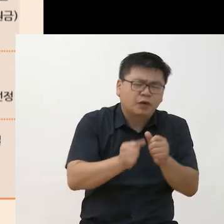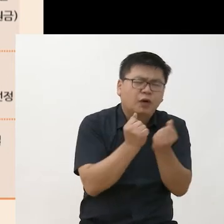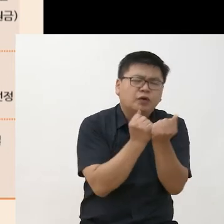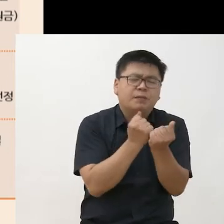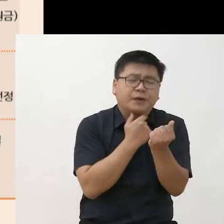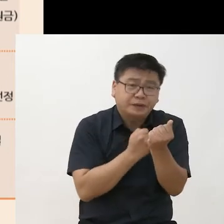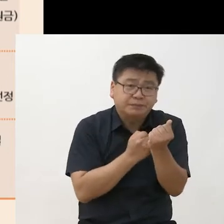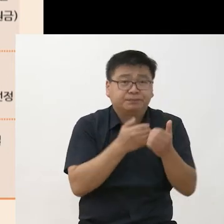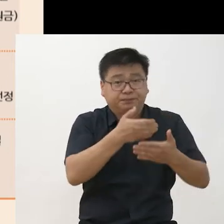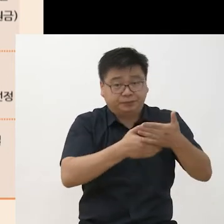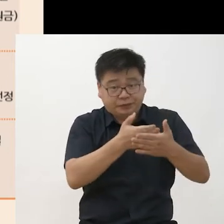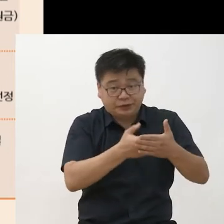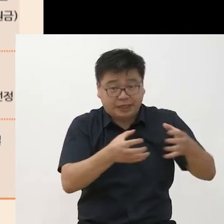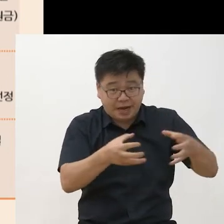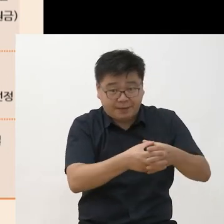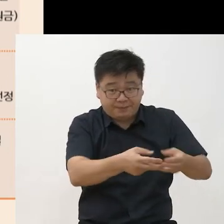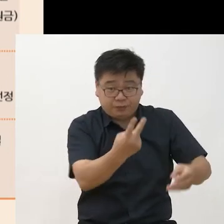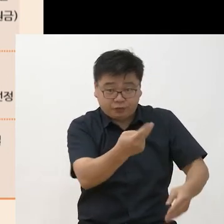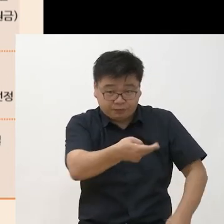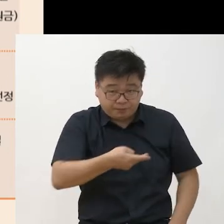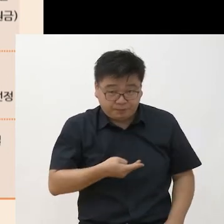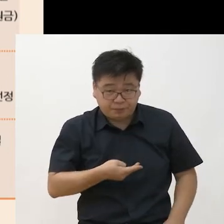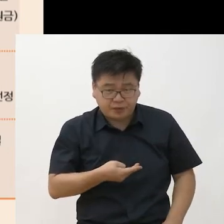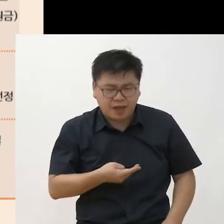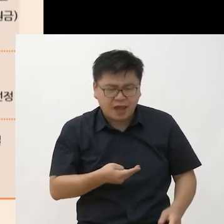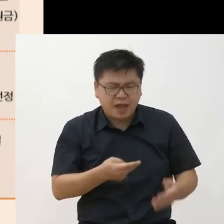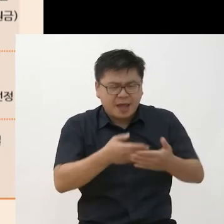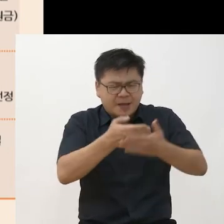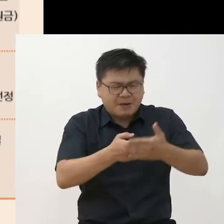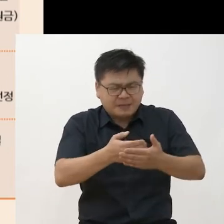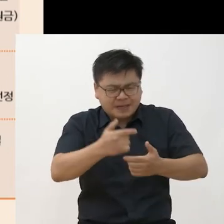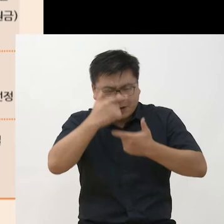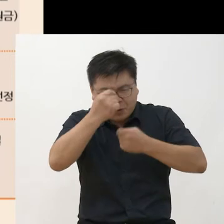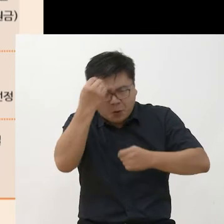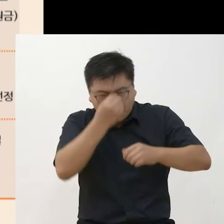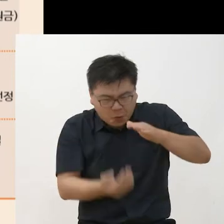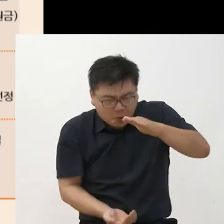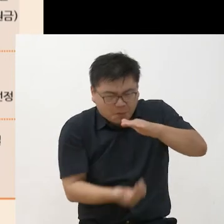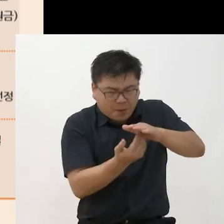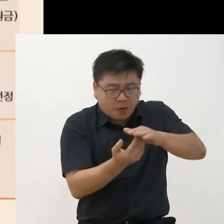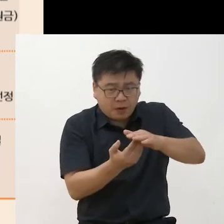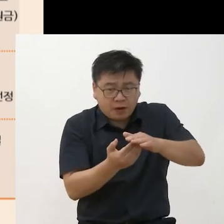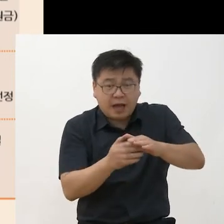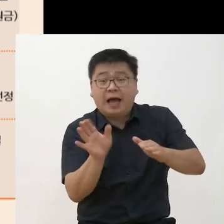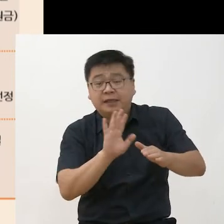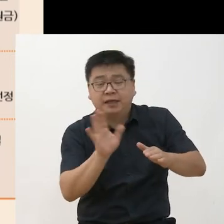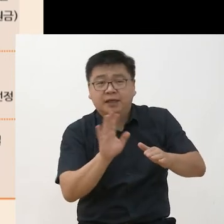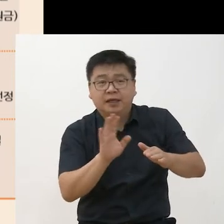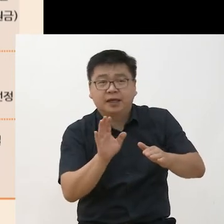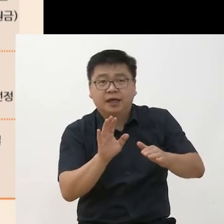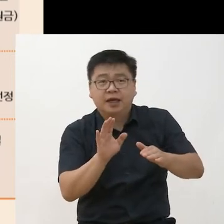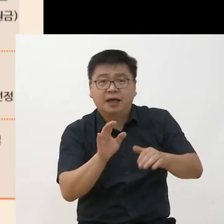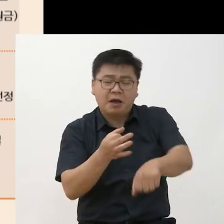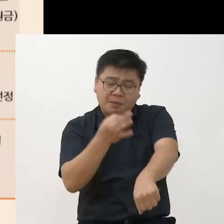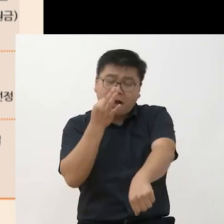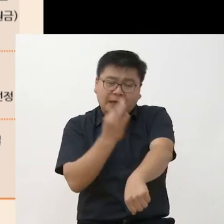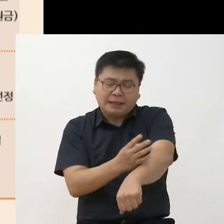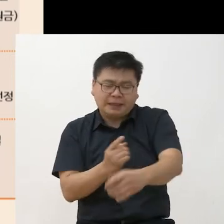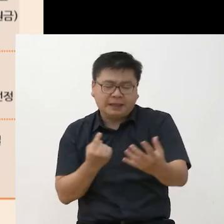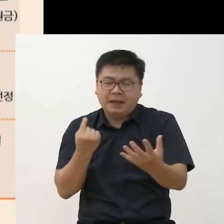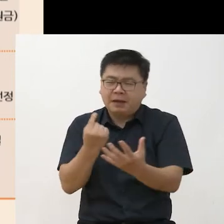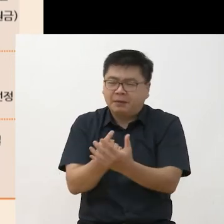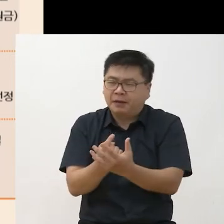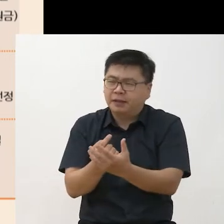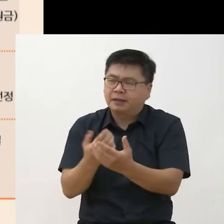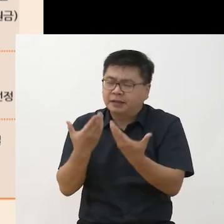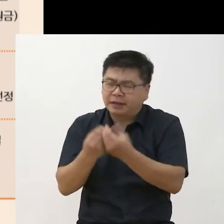되겠습니다. 동영상의 선명도나 제작 품질이 심의에 반영되는 것이 아니라 방문하여